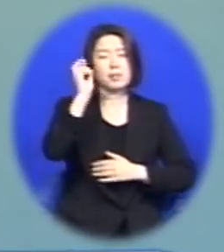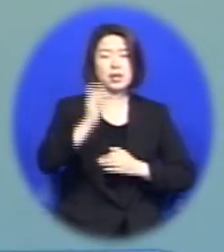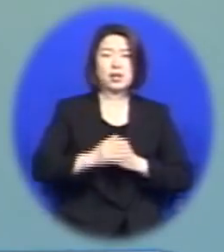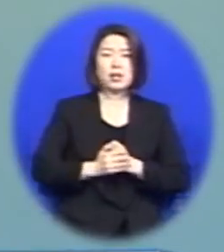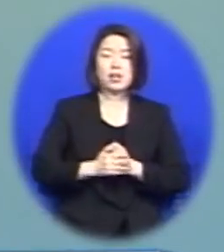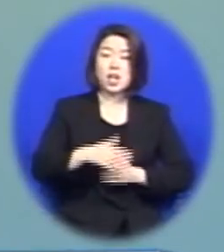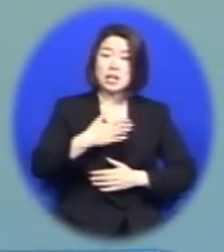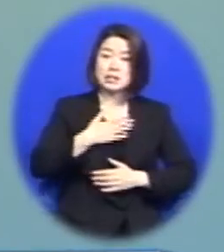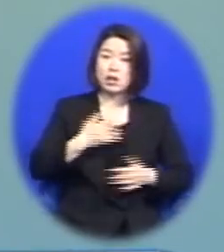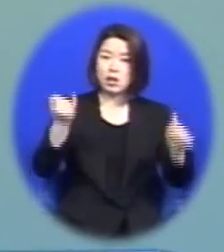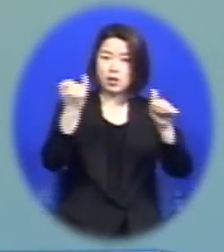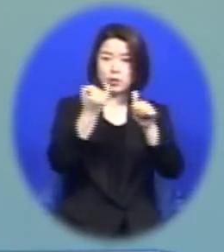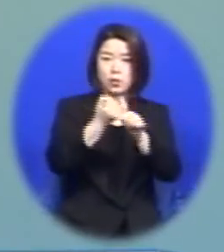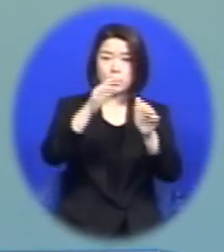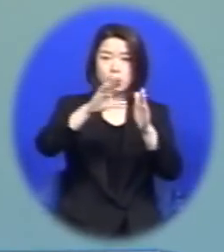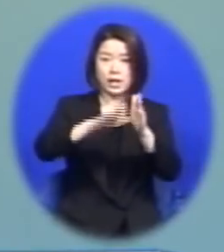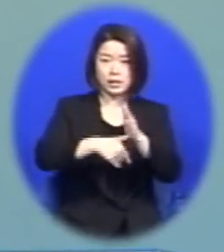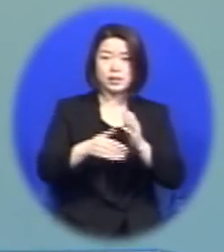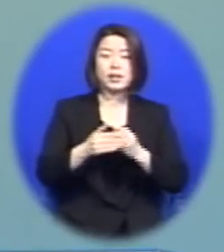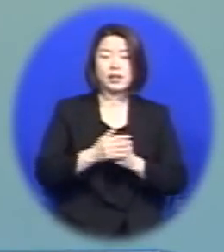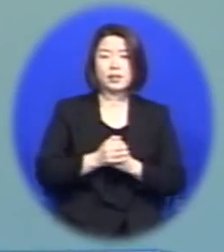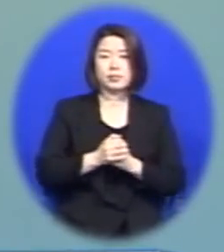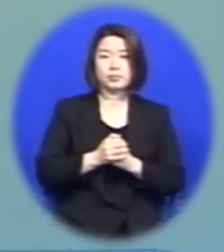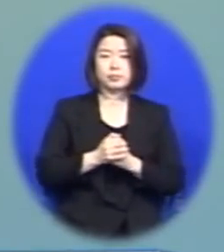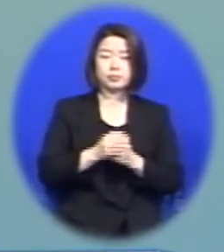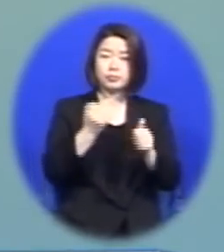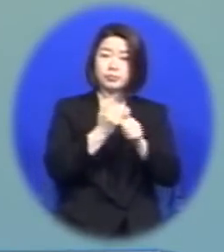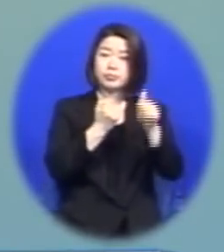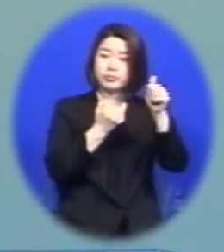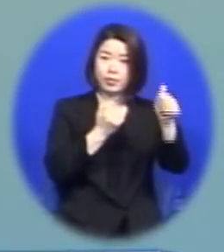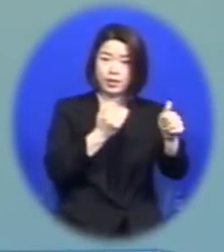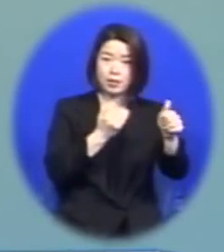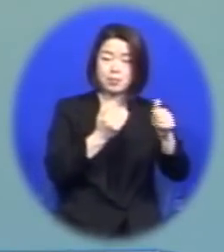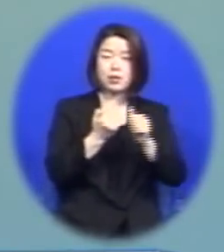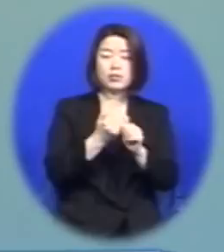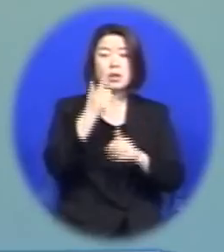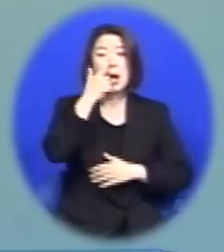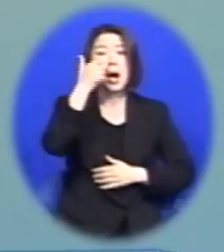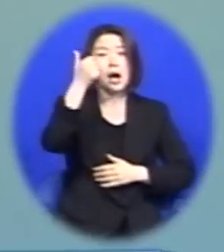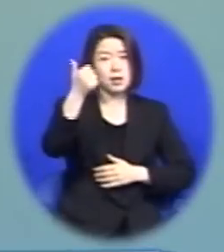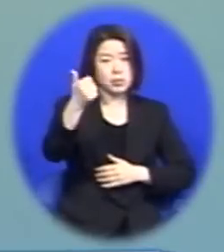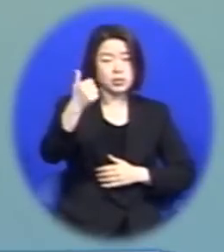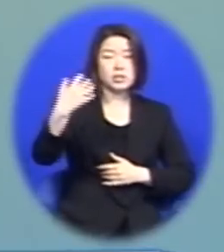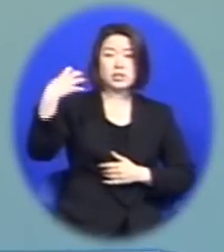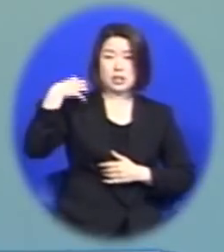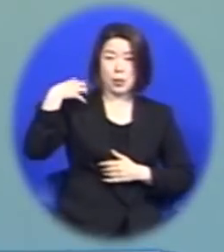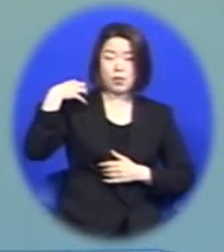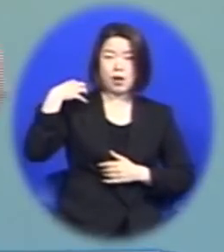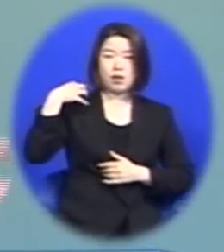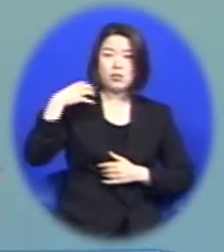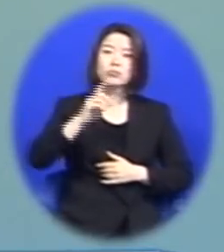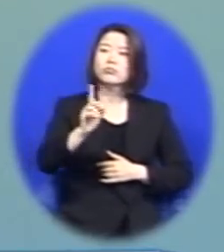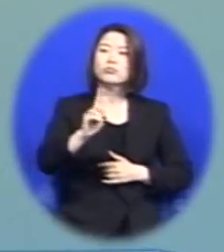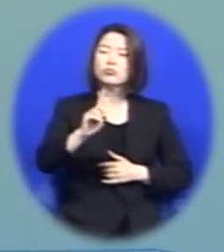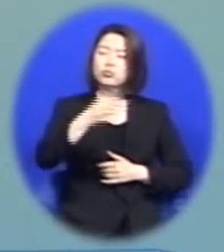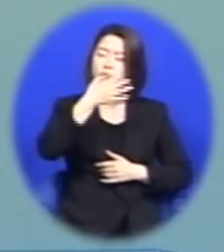저는 결혼할 때 남편 아버지 역할 그게 뭐 그렇게 어려울 건가